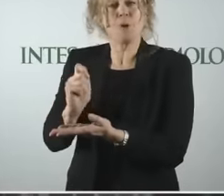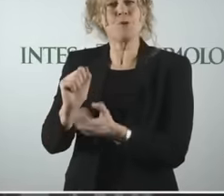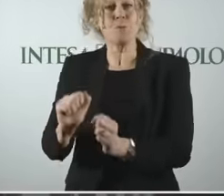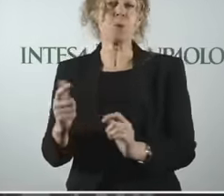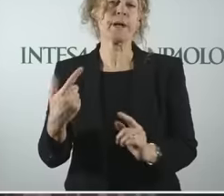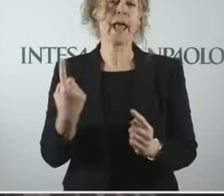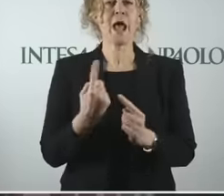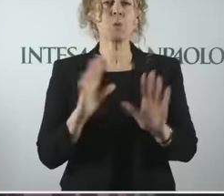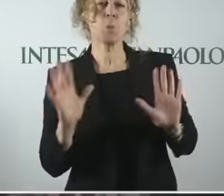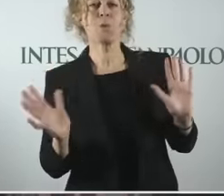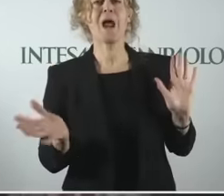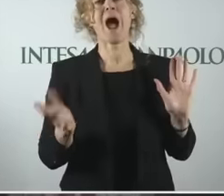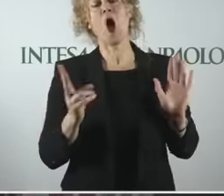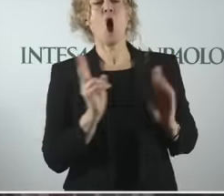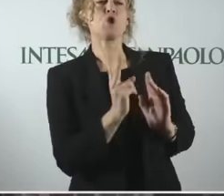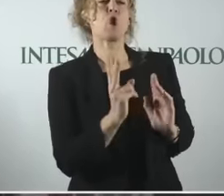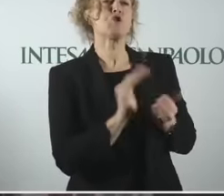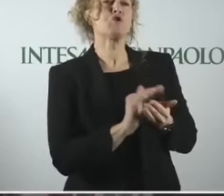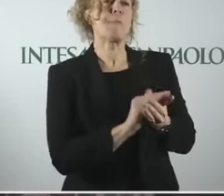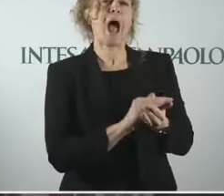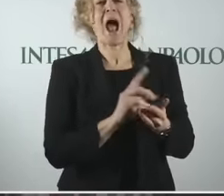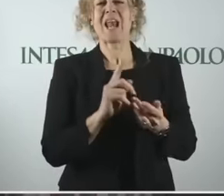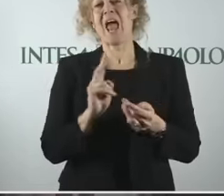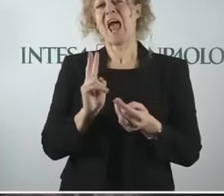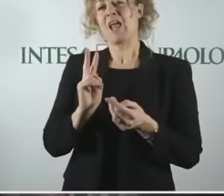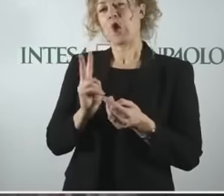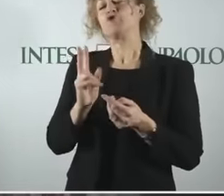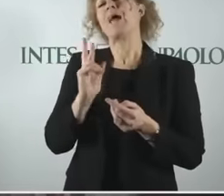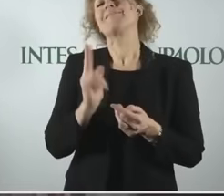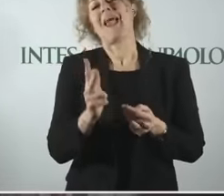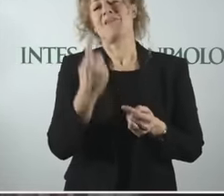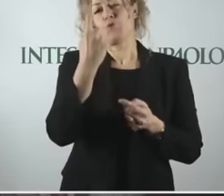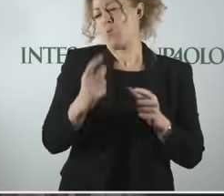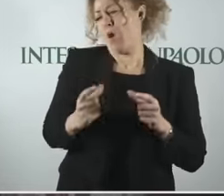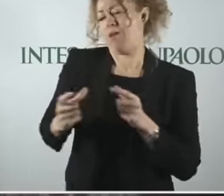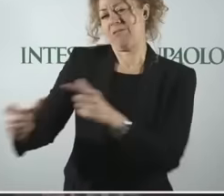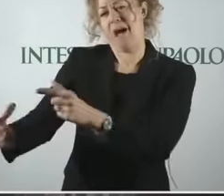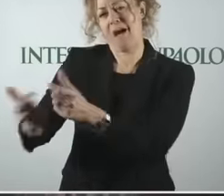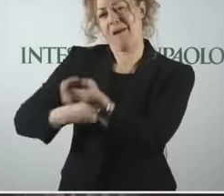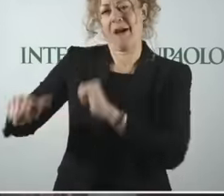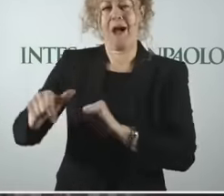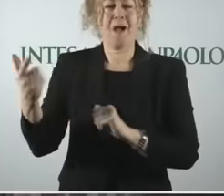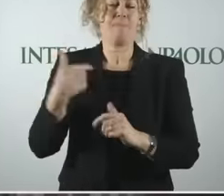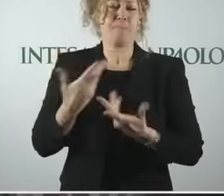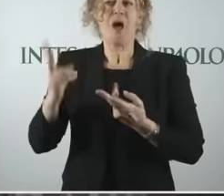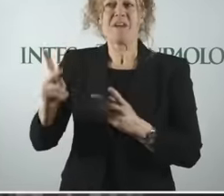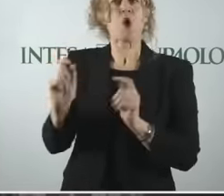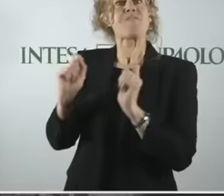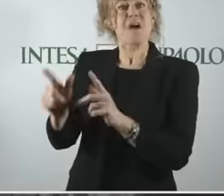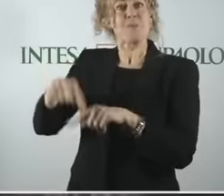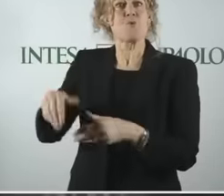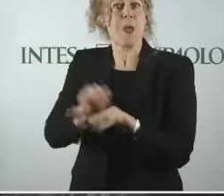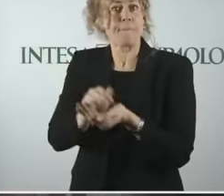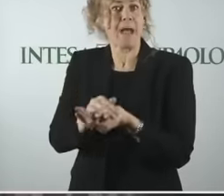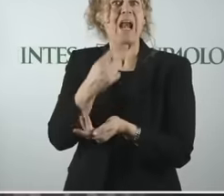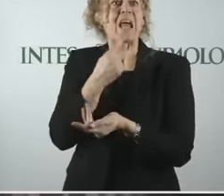natura anziché fare 12 pagnotte ne fai 13 una resta a lui che poi allora vende anche un po' di pane effettivamente Certo a